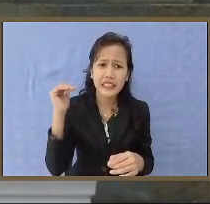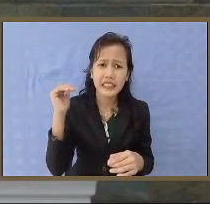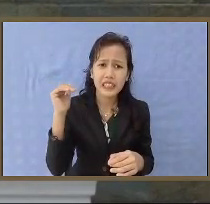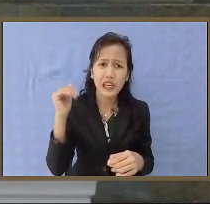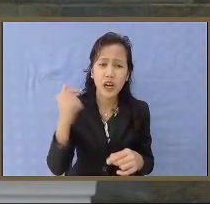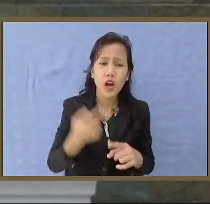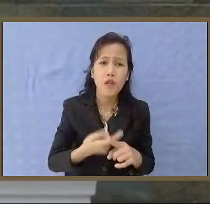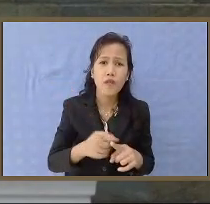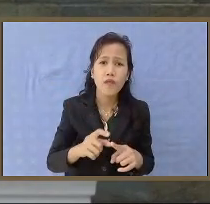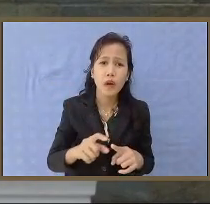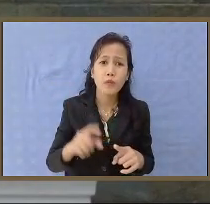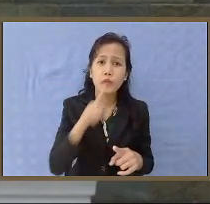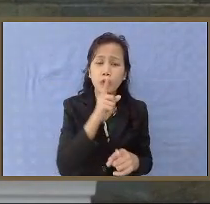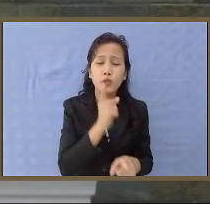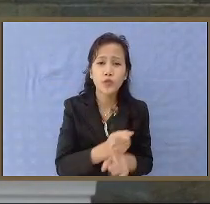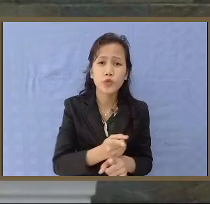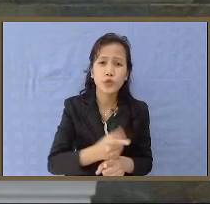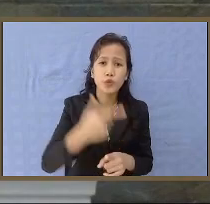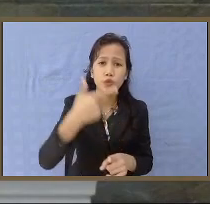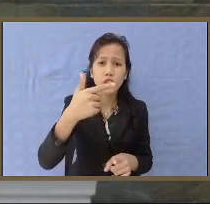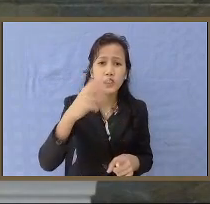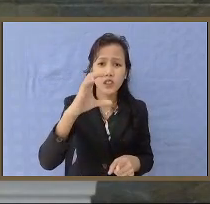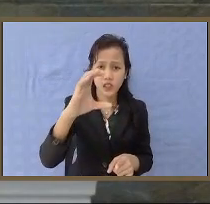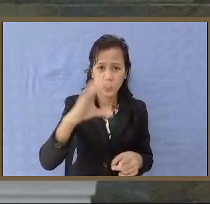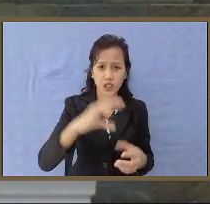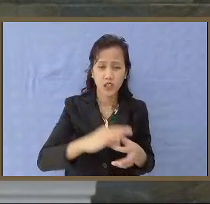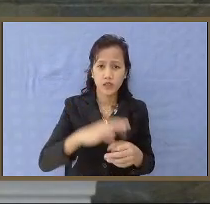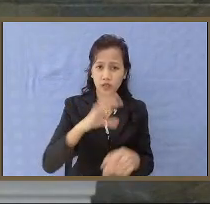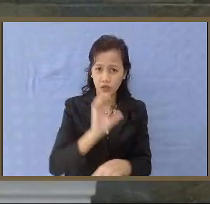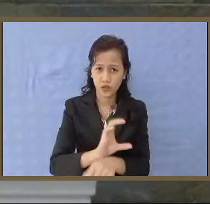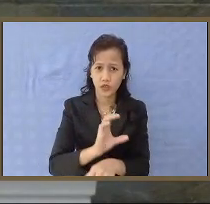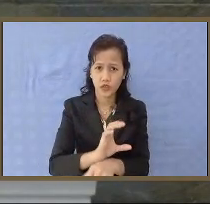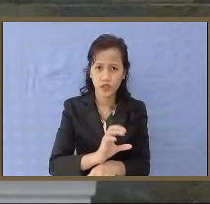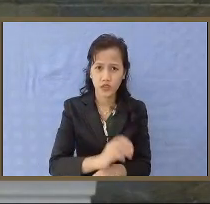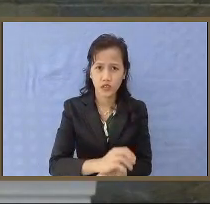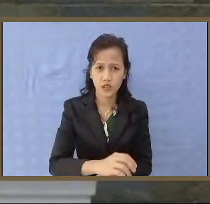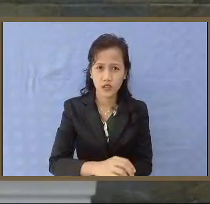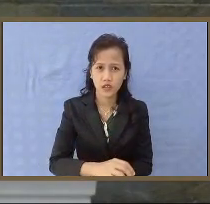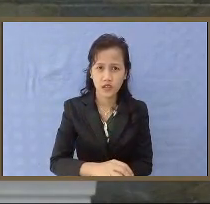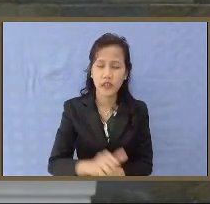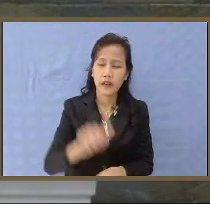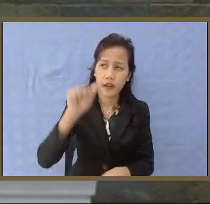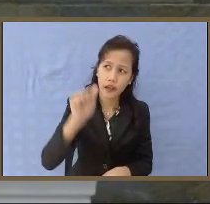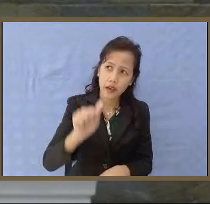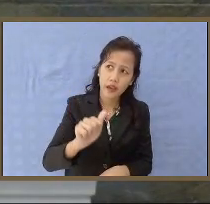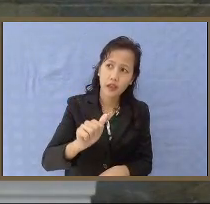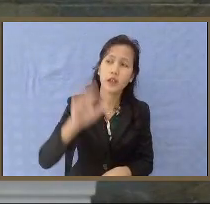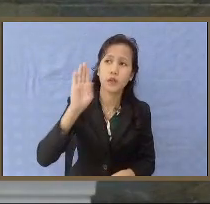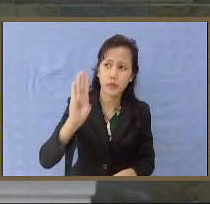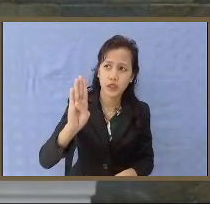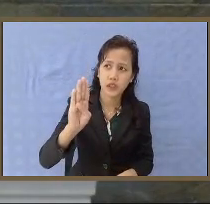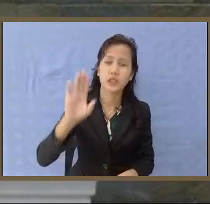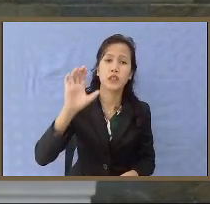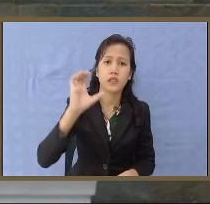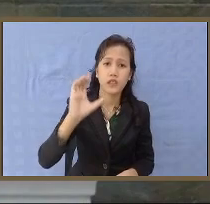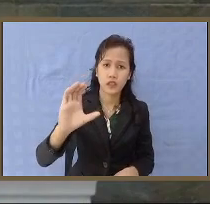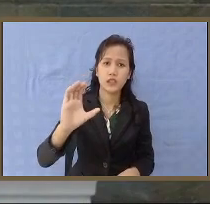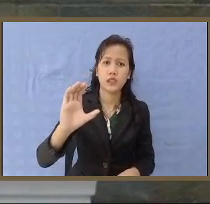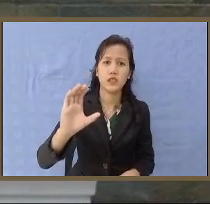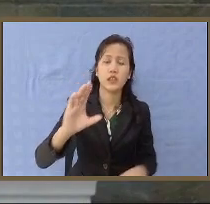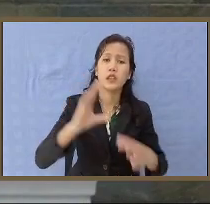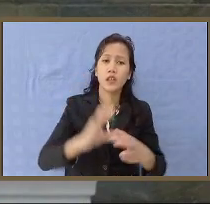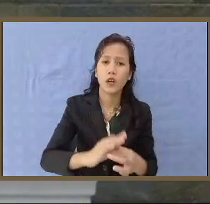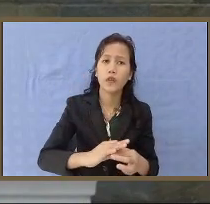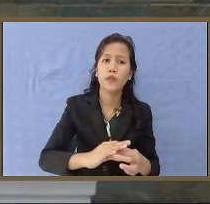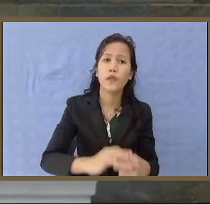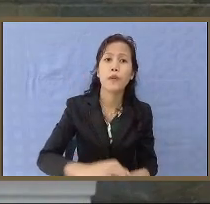Okay? Now, that is the A, B, C, and center. Okay? Doon ko pinapadala yung mga verses na